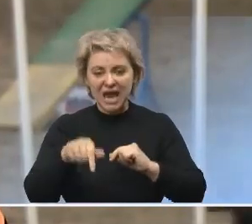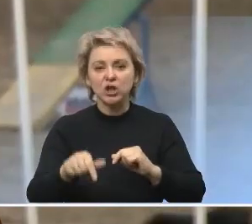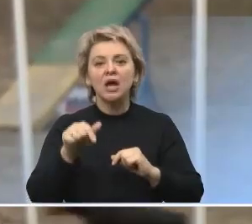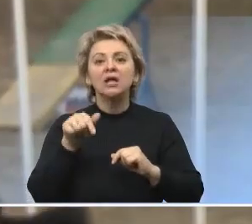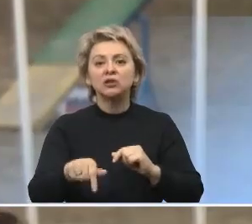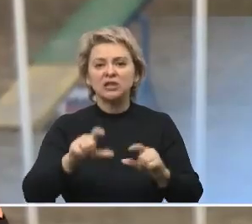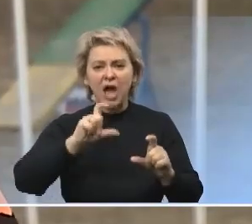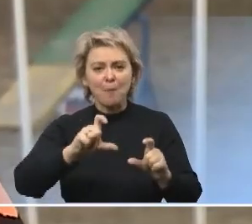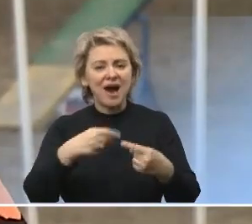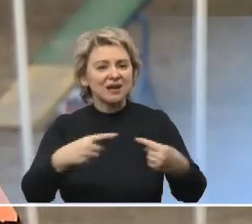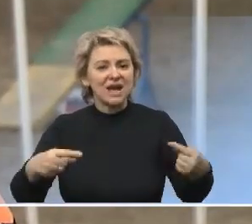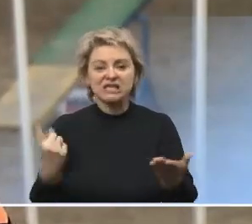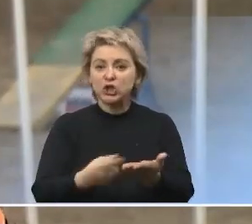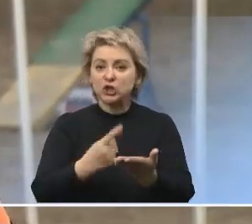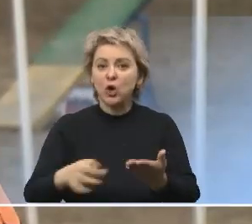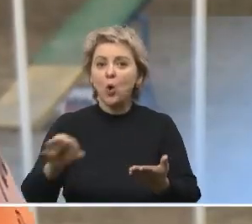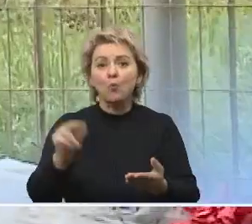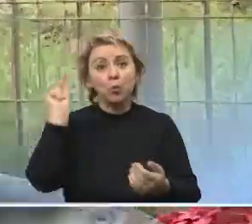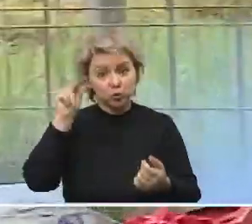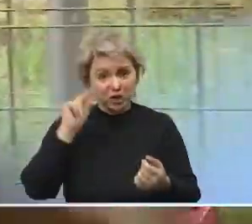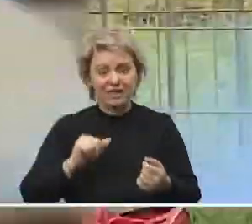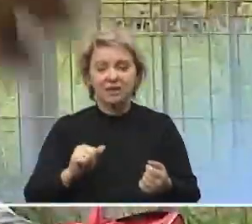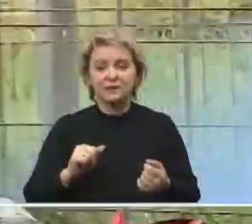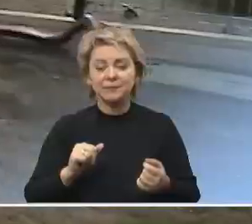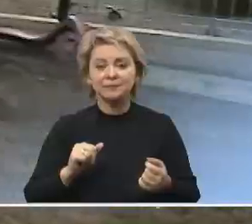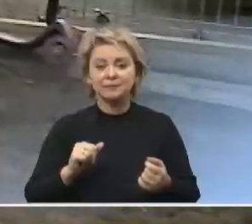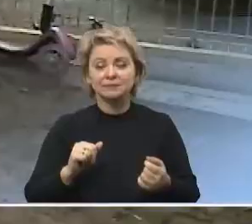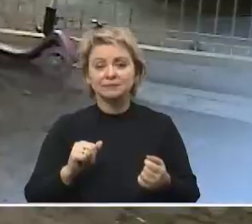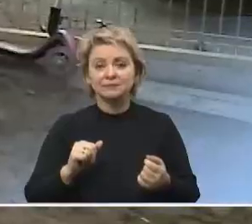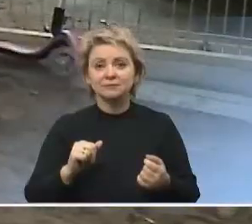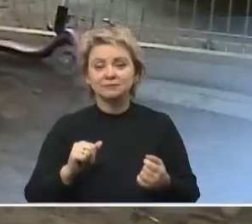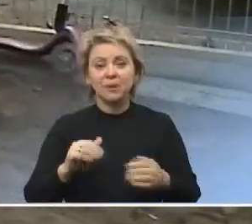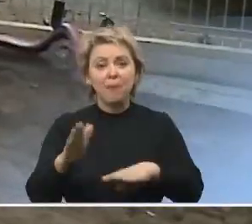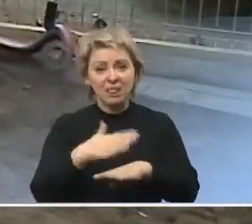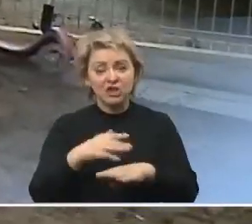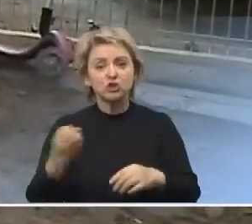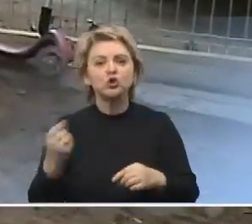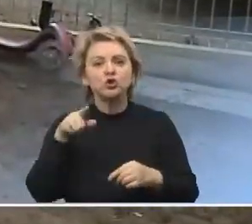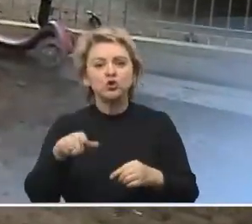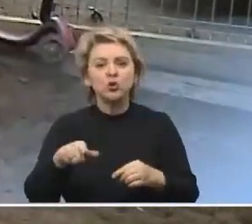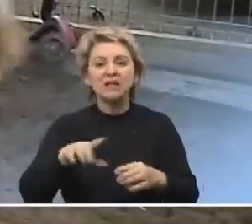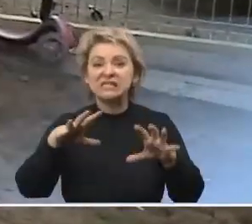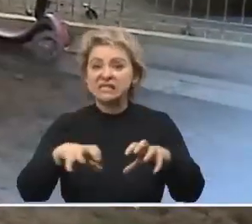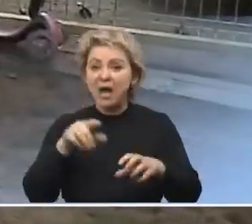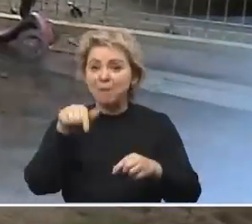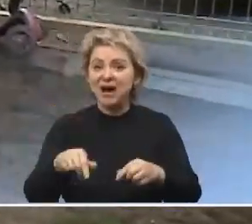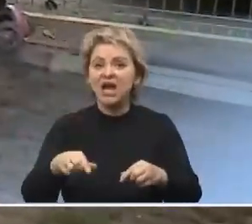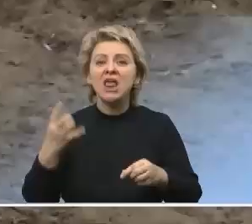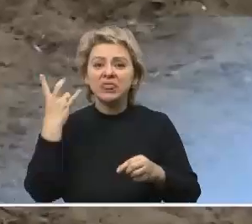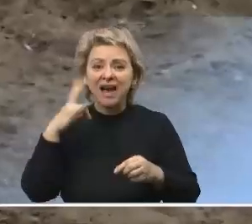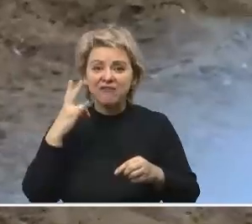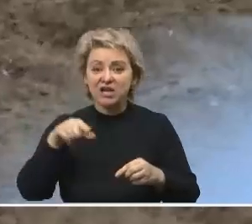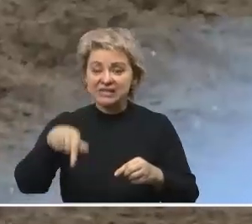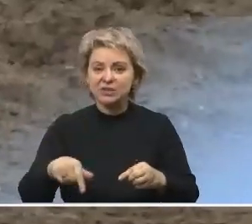тома всяких книг обучения. Да, ты молодец. А еще беспородный принц из Новороссийска